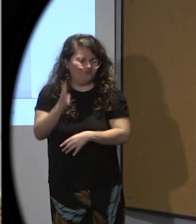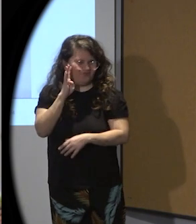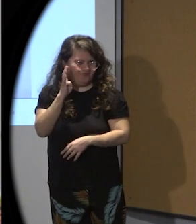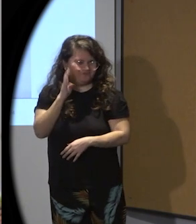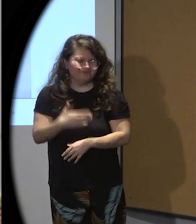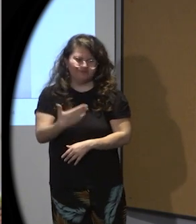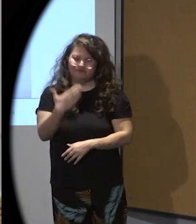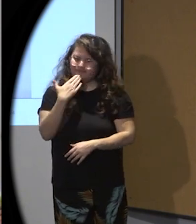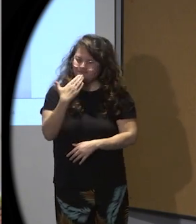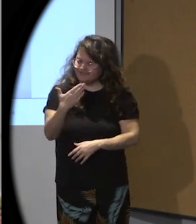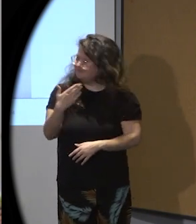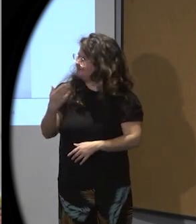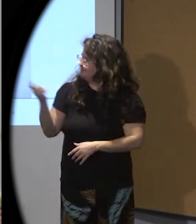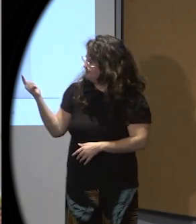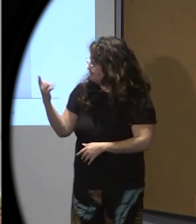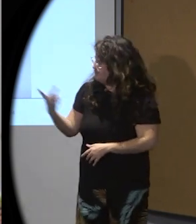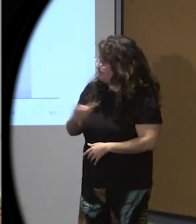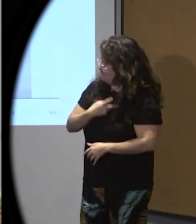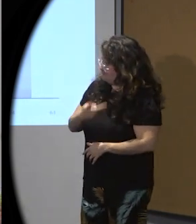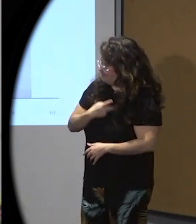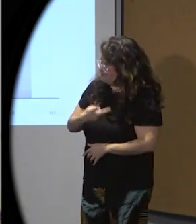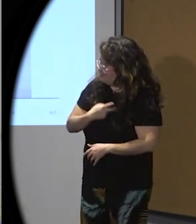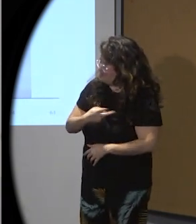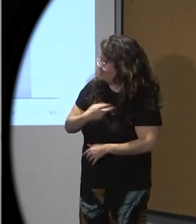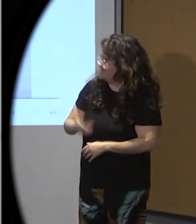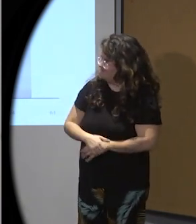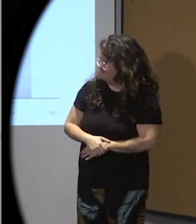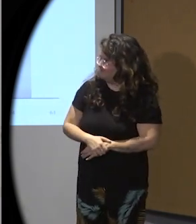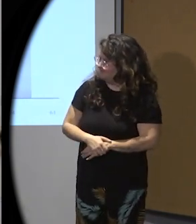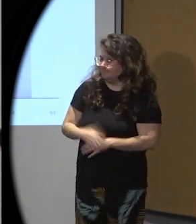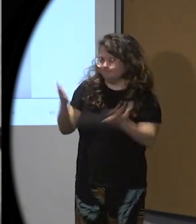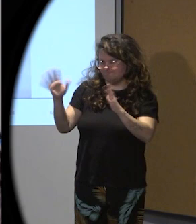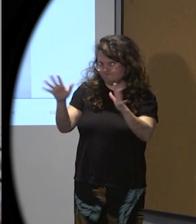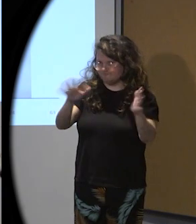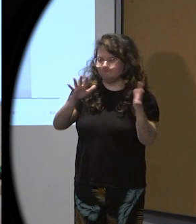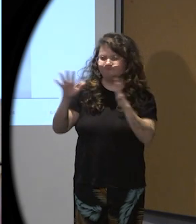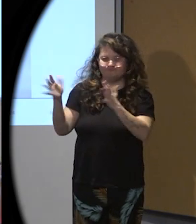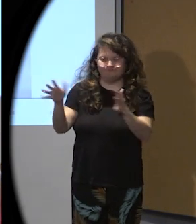à vous, Dr Mille. Merci à vous, Dr Limol-Équipé,